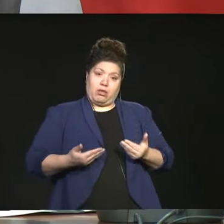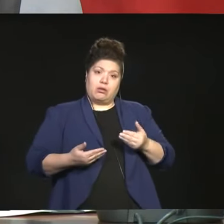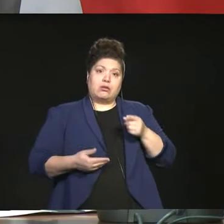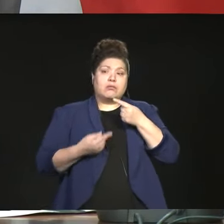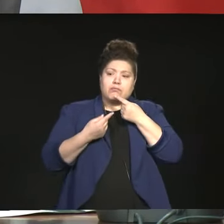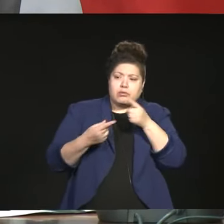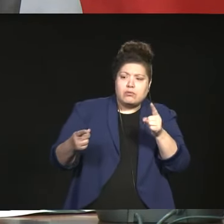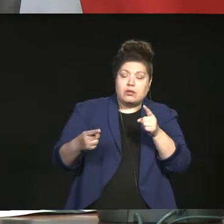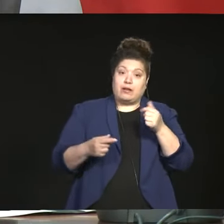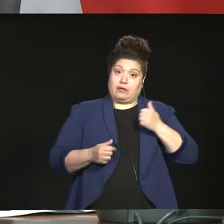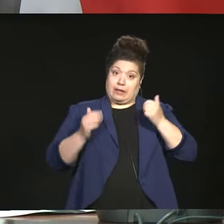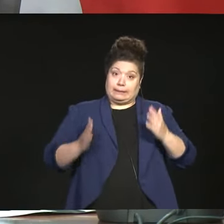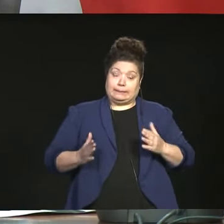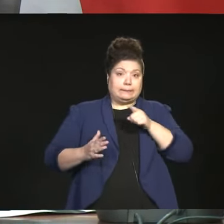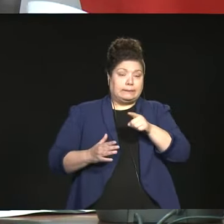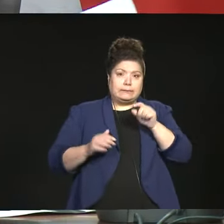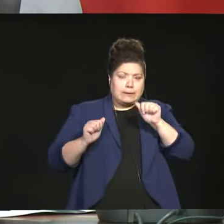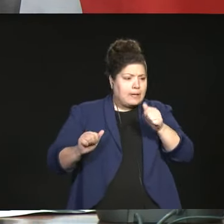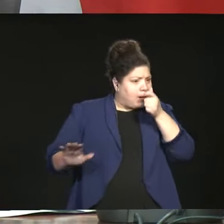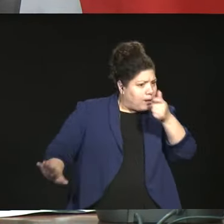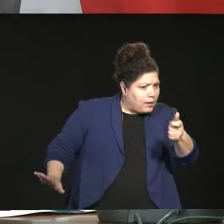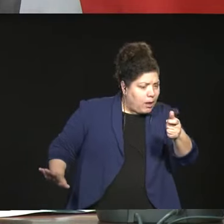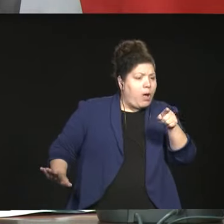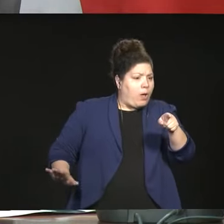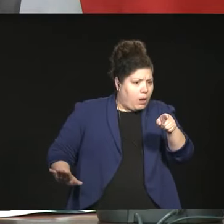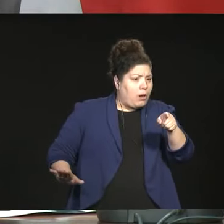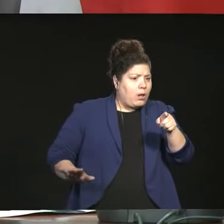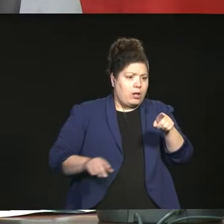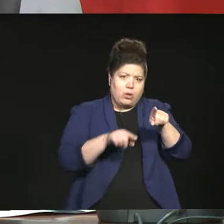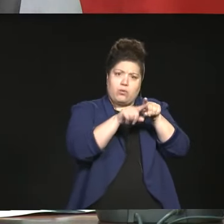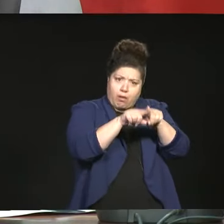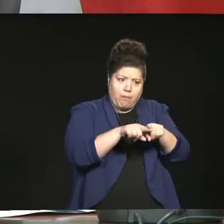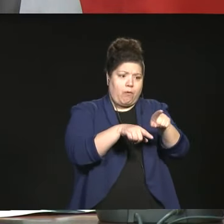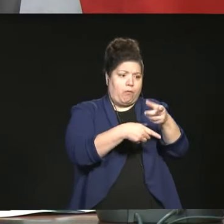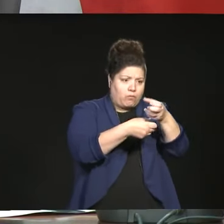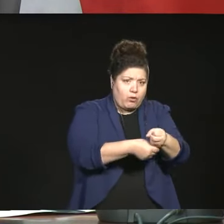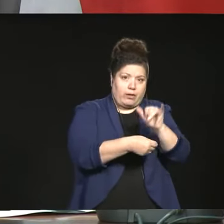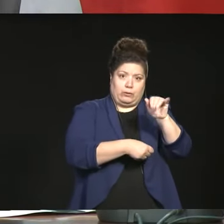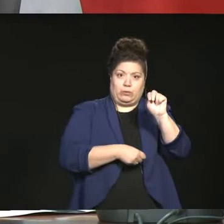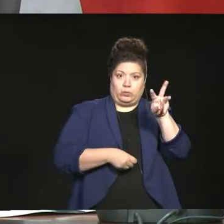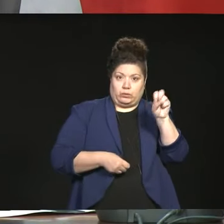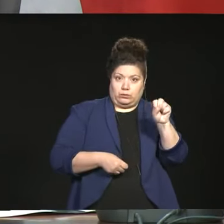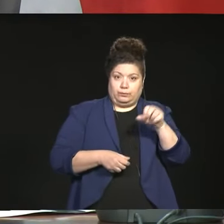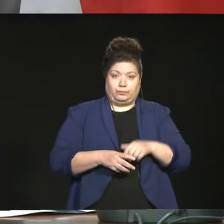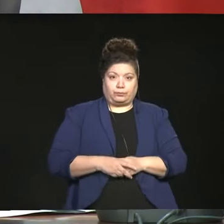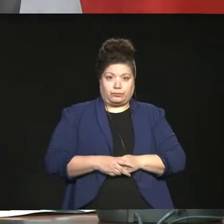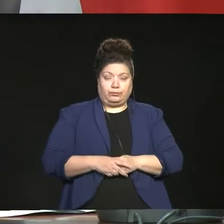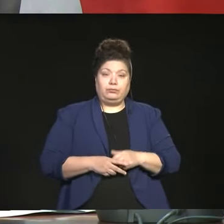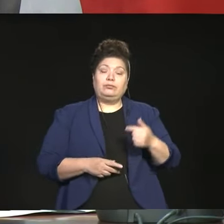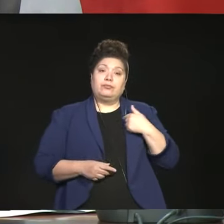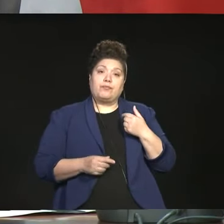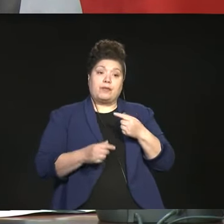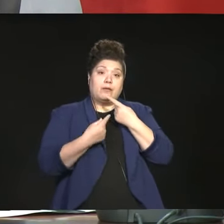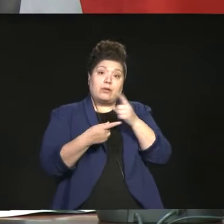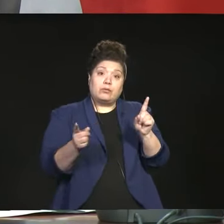and reliable sources of news. Tout d'abord, il me fait plaisir d'annoncer, au nom de ma collègue Diane Boutillier, ministre du Revenu